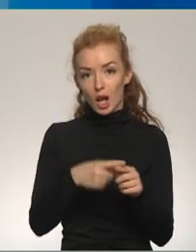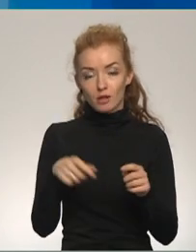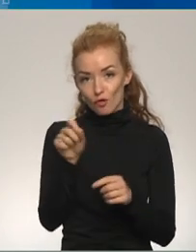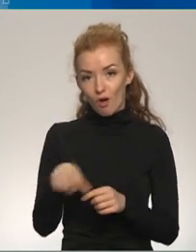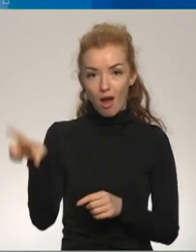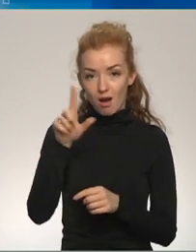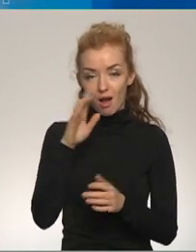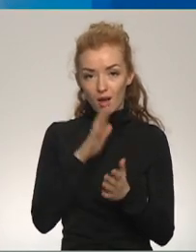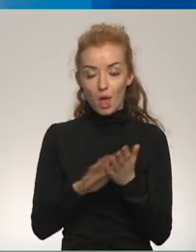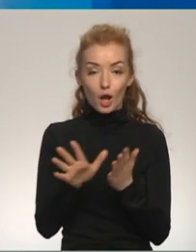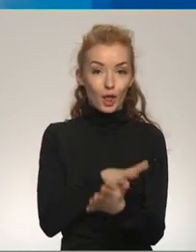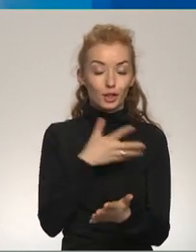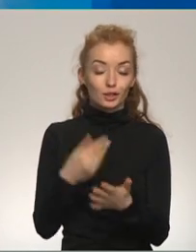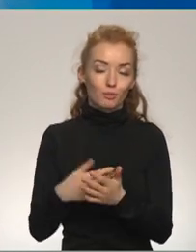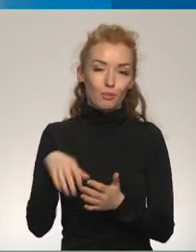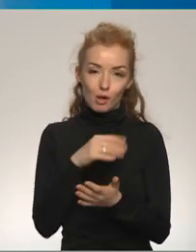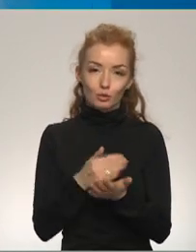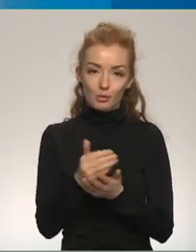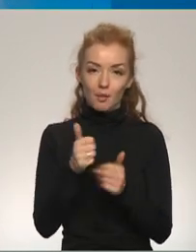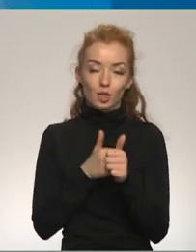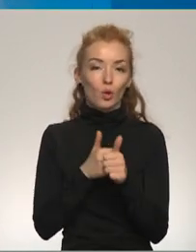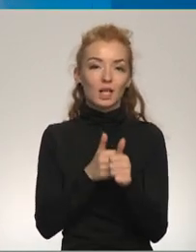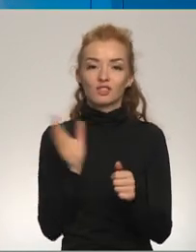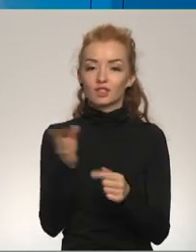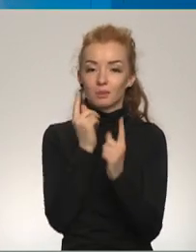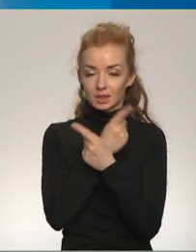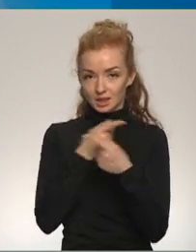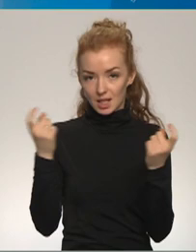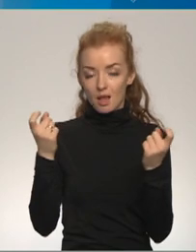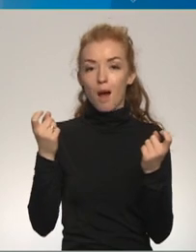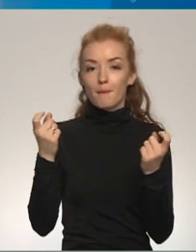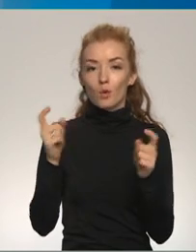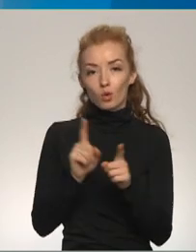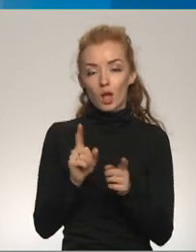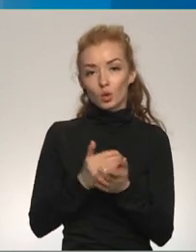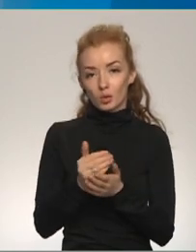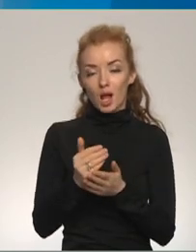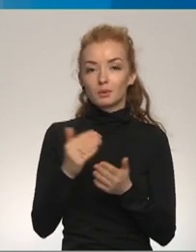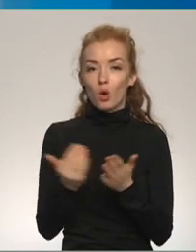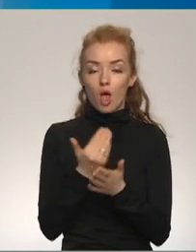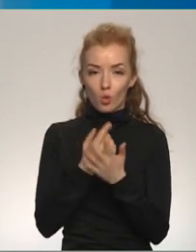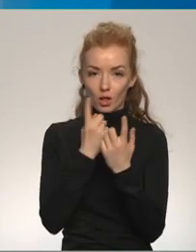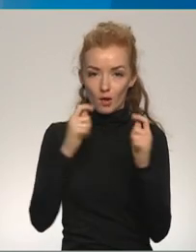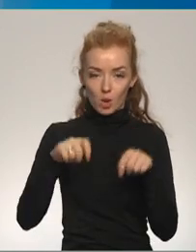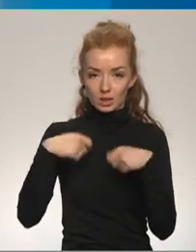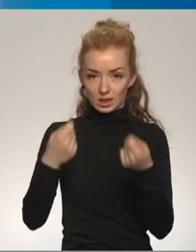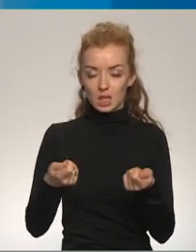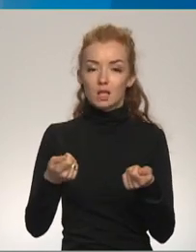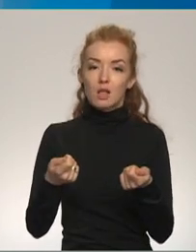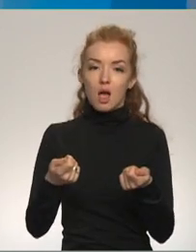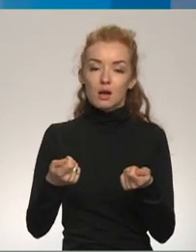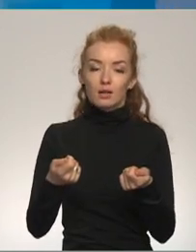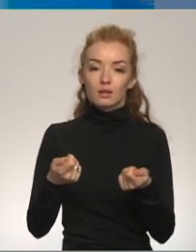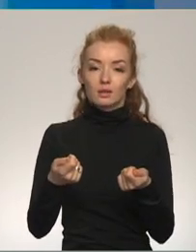nekā tā bijusi līdz šim. Mēs, protams, turpinām sekot līdz visām ziņām un turpināsim vēstīt arī par jaunāko, kas protams, tās